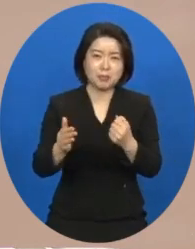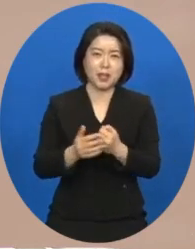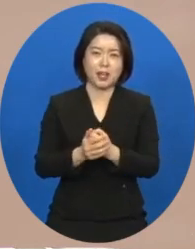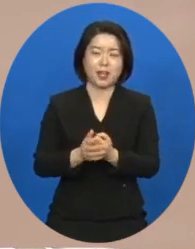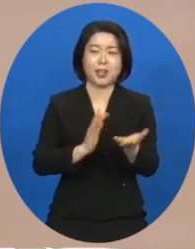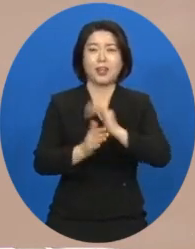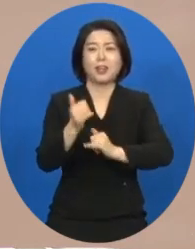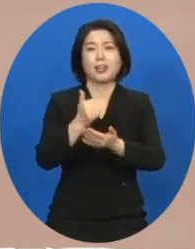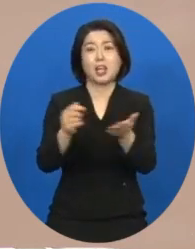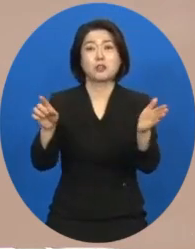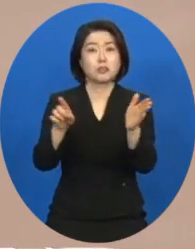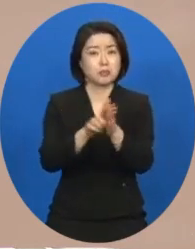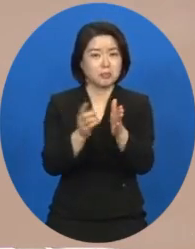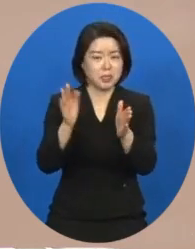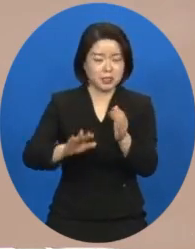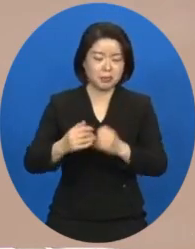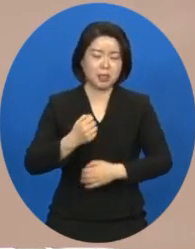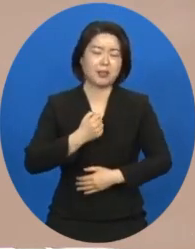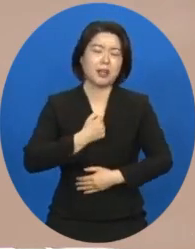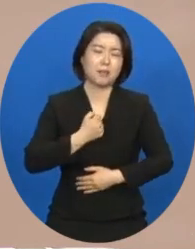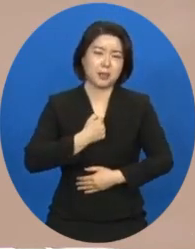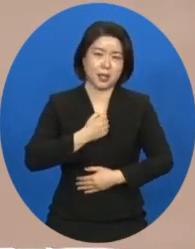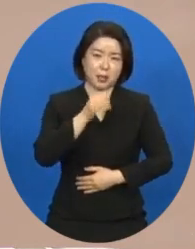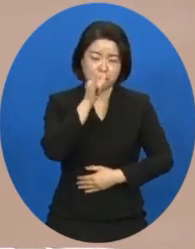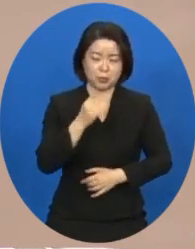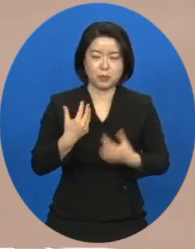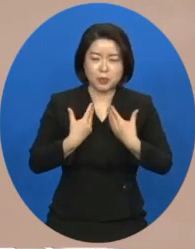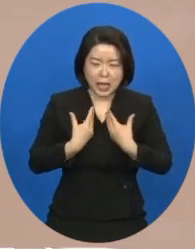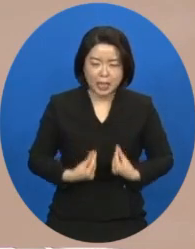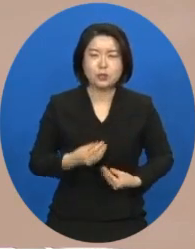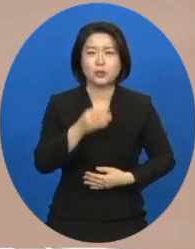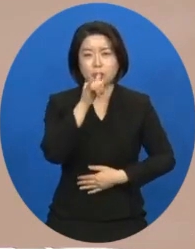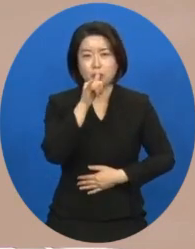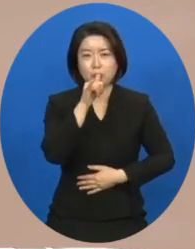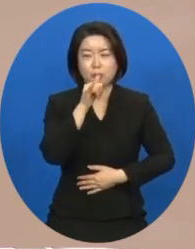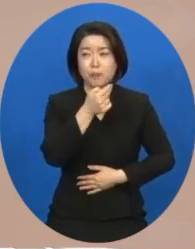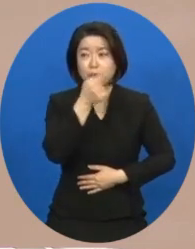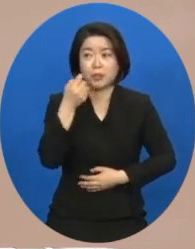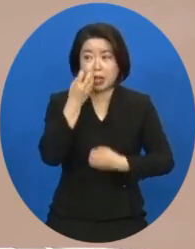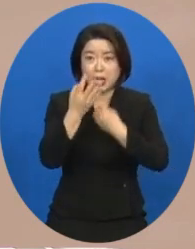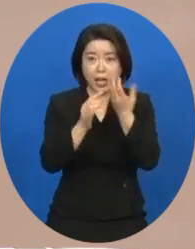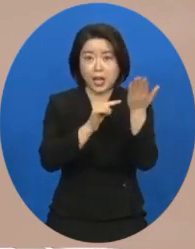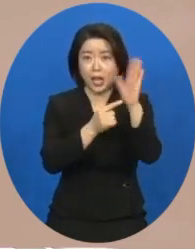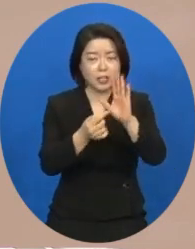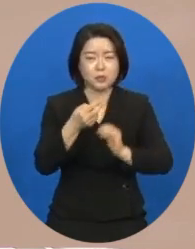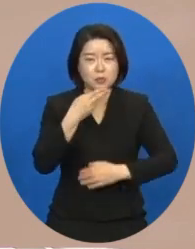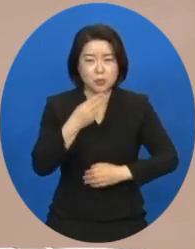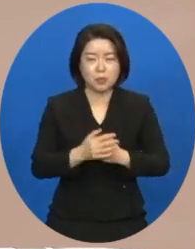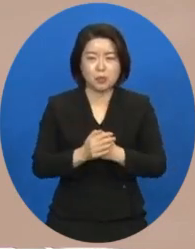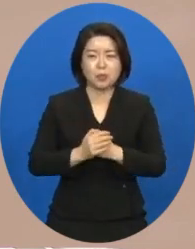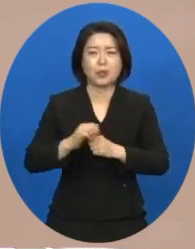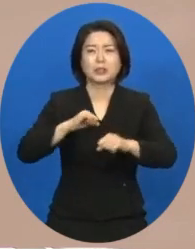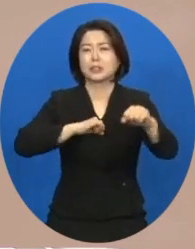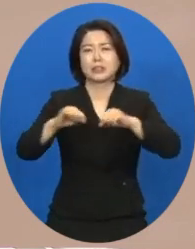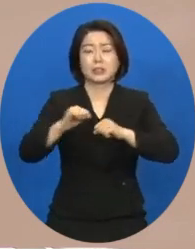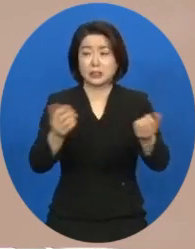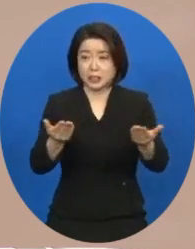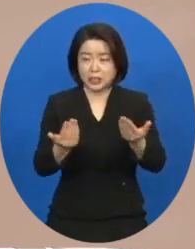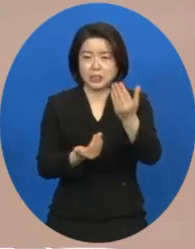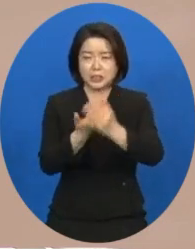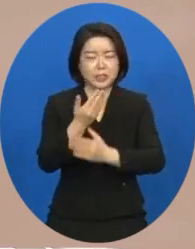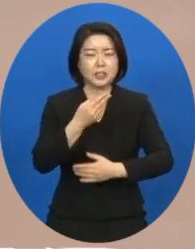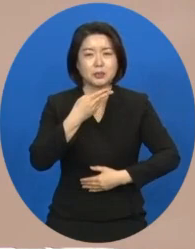믿어도 답답하기도 하고 좌절도 되고 간증도 없고 역사도 없이 그렇게